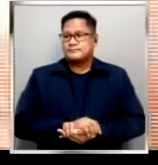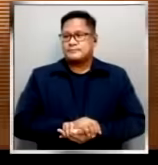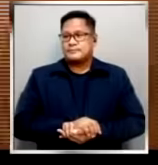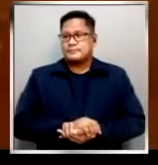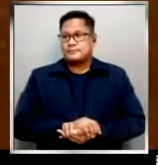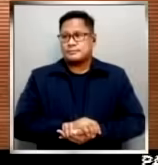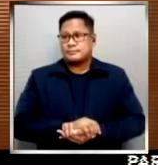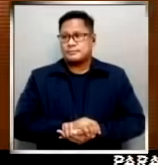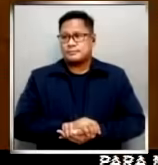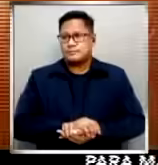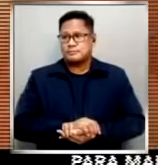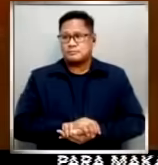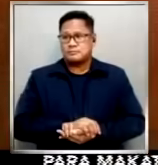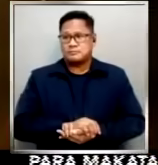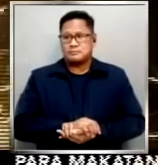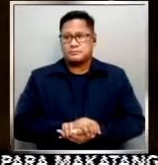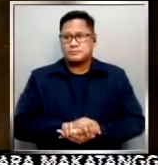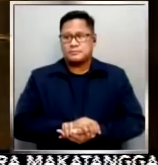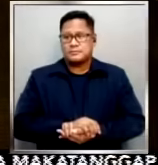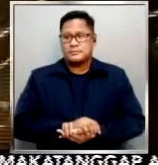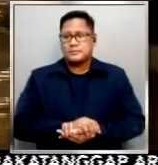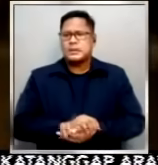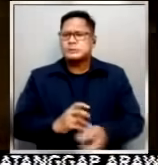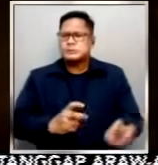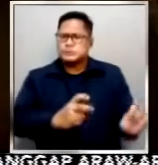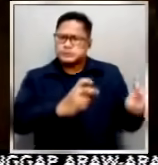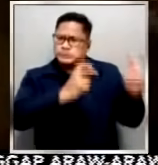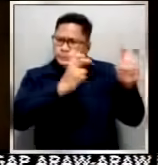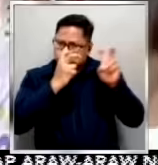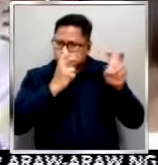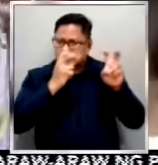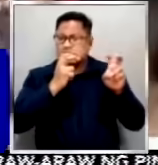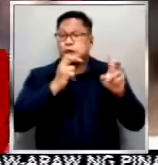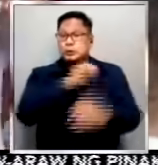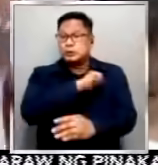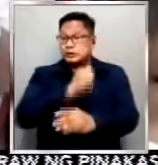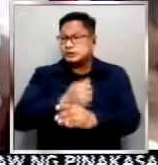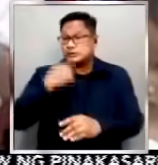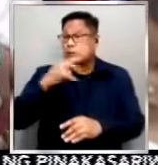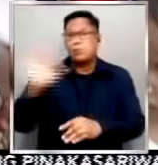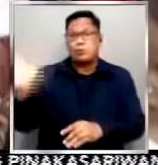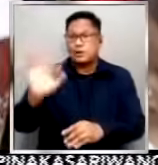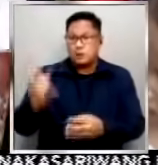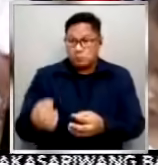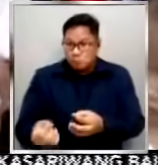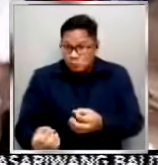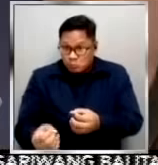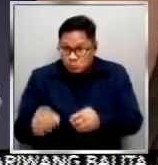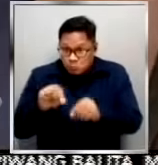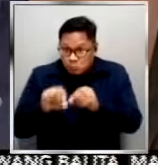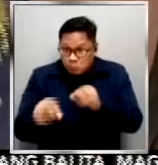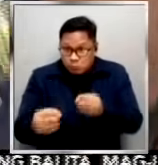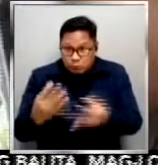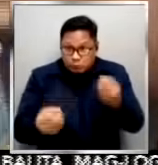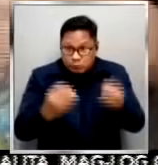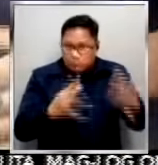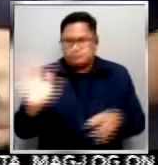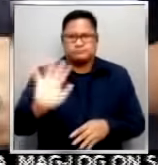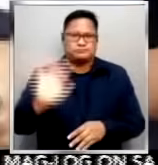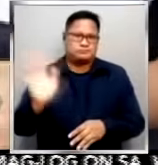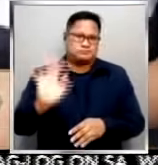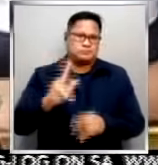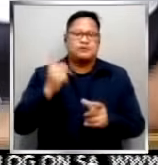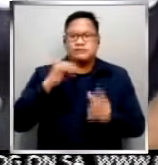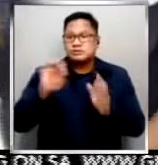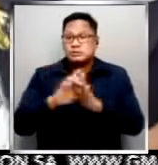Mahigpit na bili ng mga otoridad, huwag nang magpaputok ngayong Pasko at bagong taon. Pati ang nakasanayang alternatibong pampaingay na torotot, iwasan na